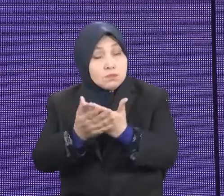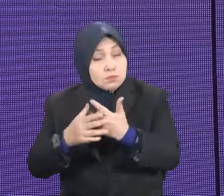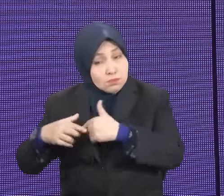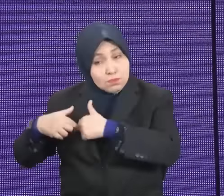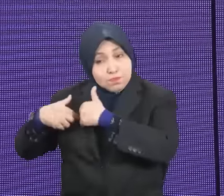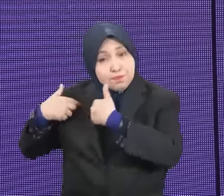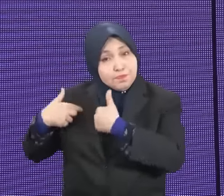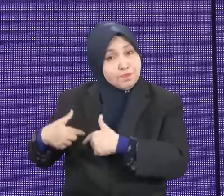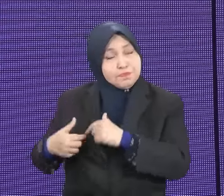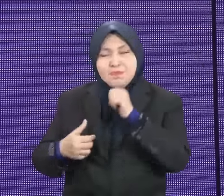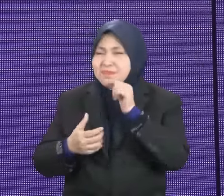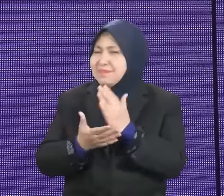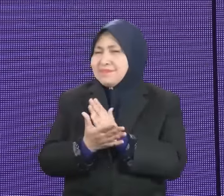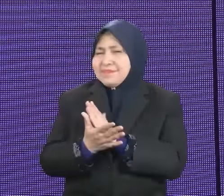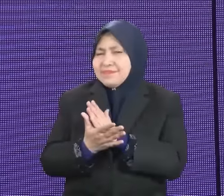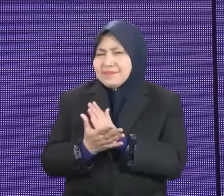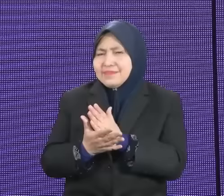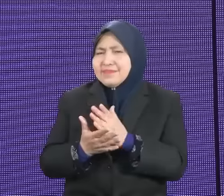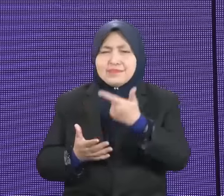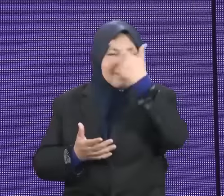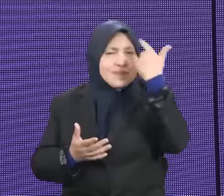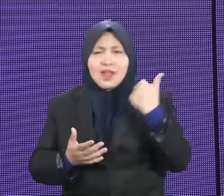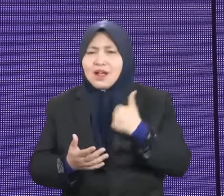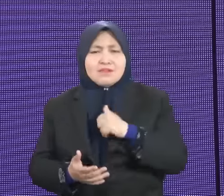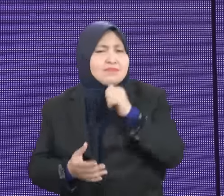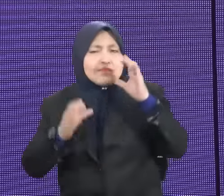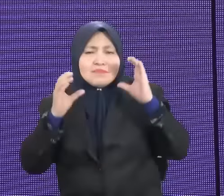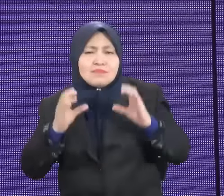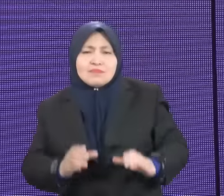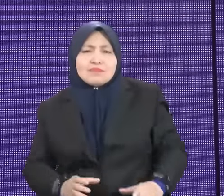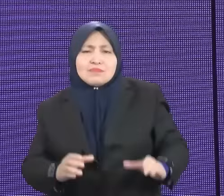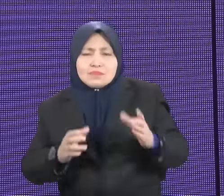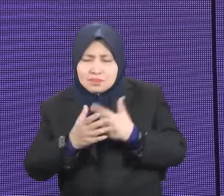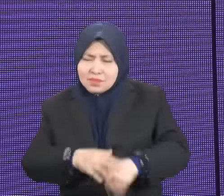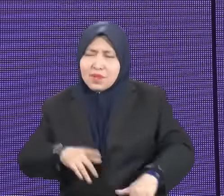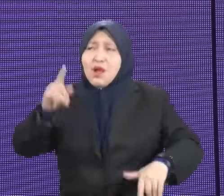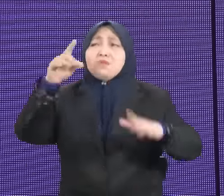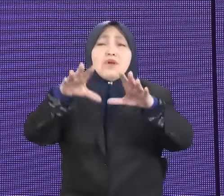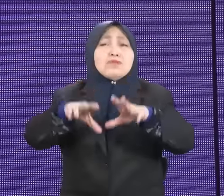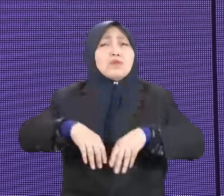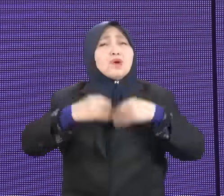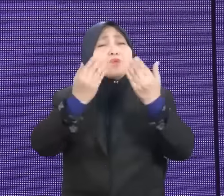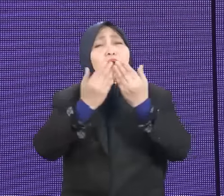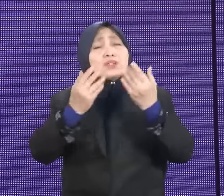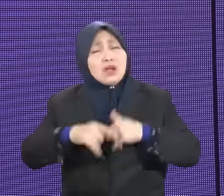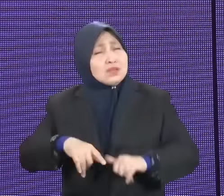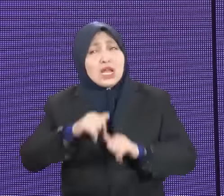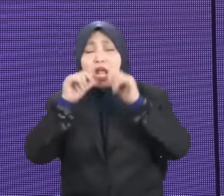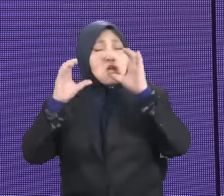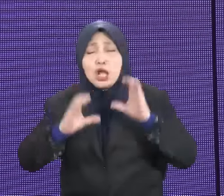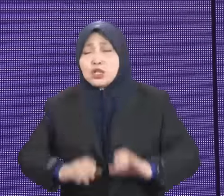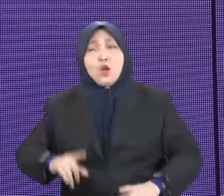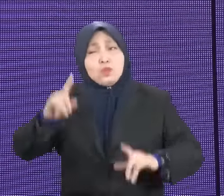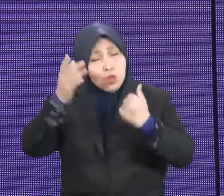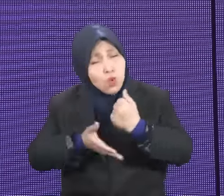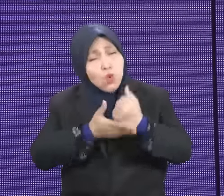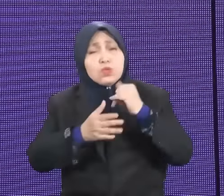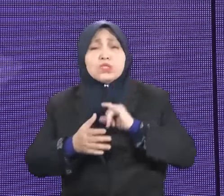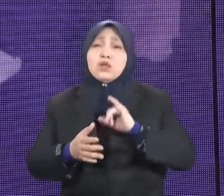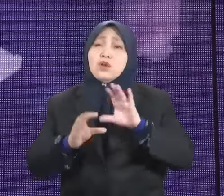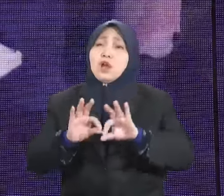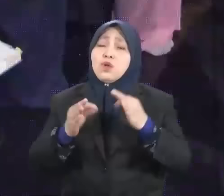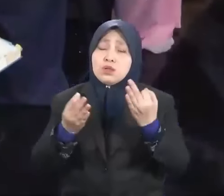kita ini tidak ragu-ragu yang menyebabkan saya tak yakin Allah kabulkan doa saya saya tak yakin Allah tolong saya ataupun keluarga saya